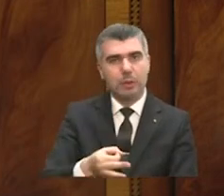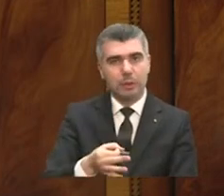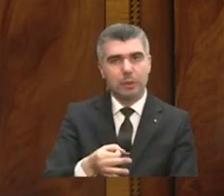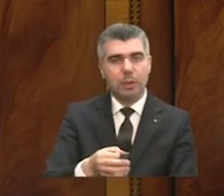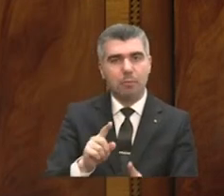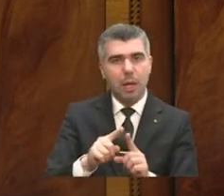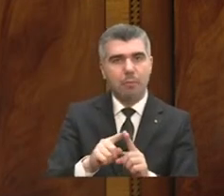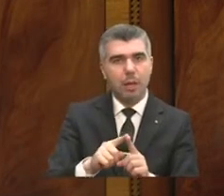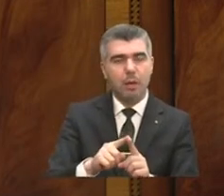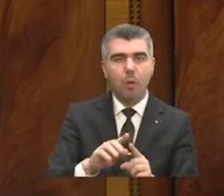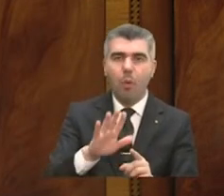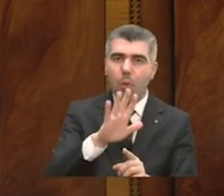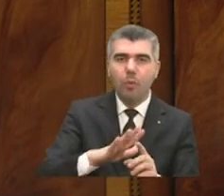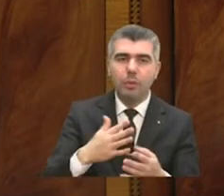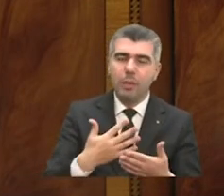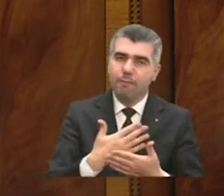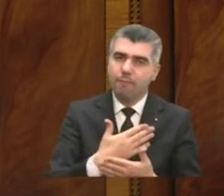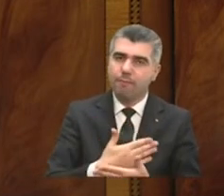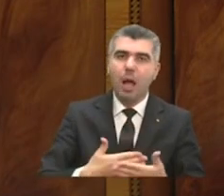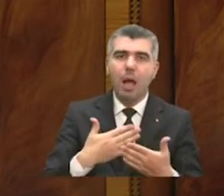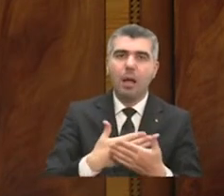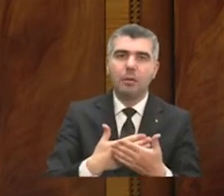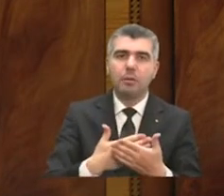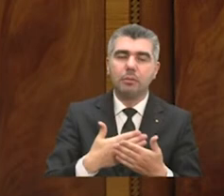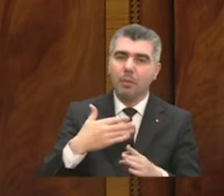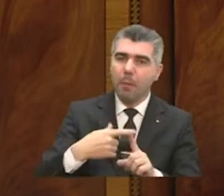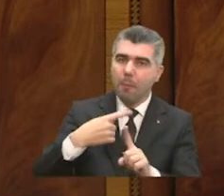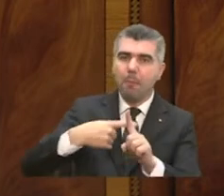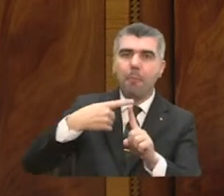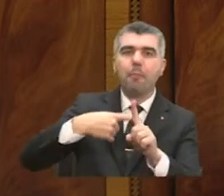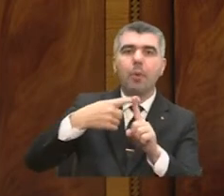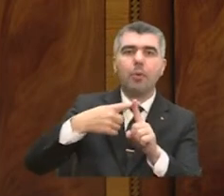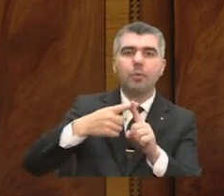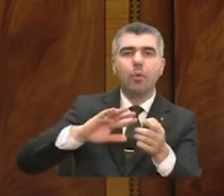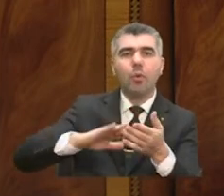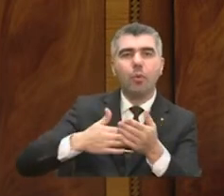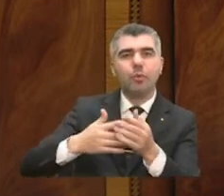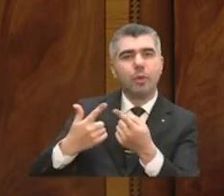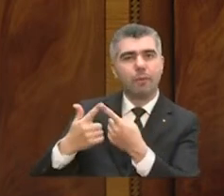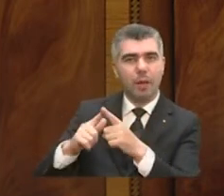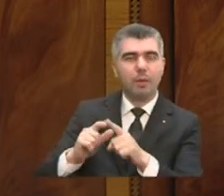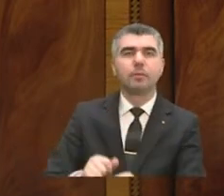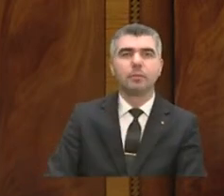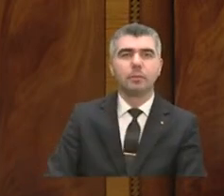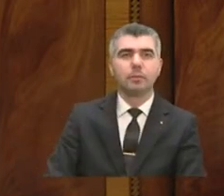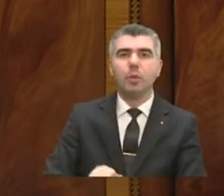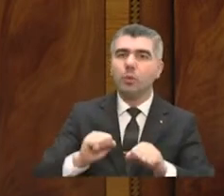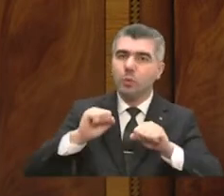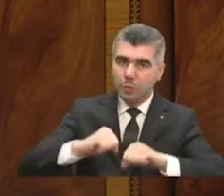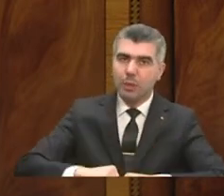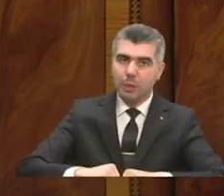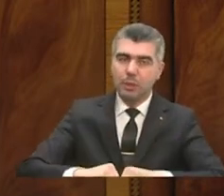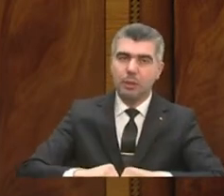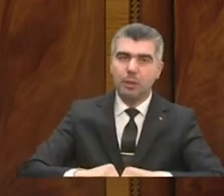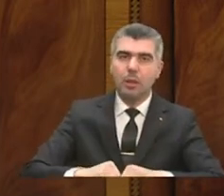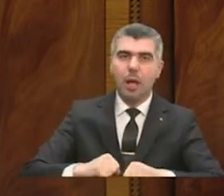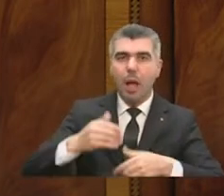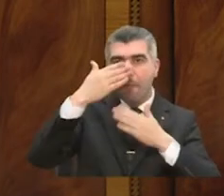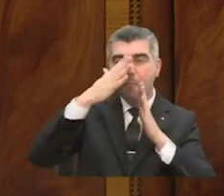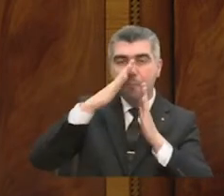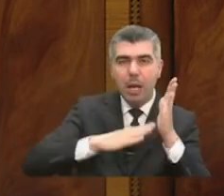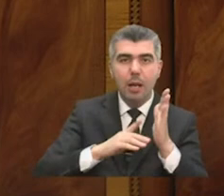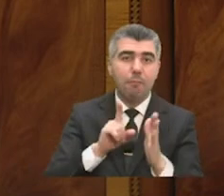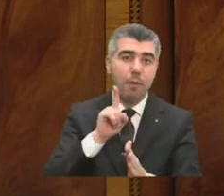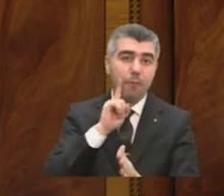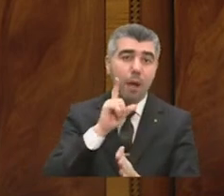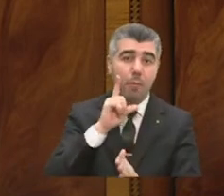démocratie, mais nous enregistrons avec fierté les progrès progrès que nous avons enregistrés. Nous,